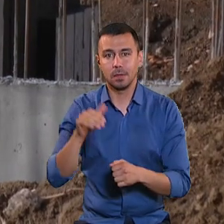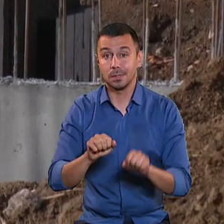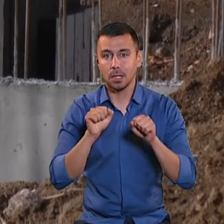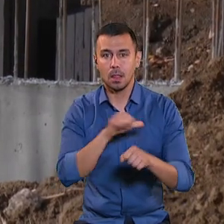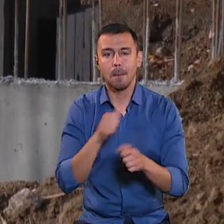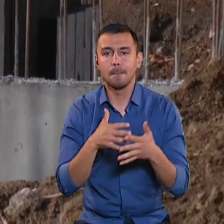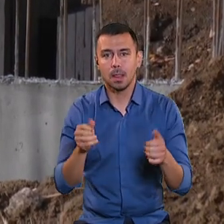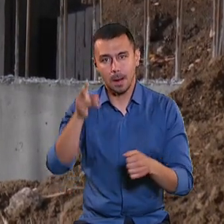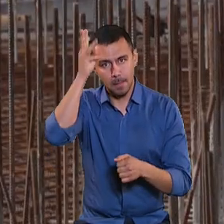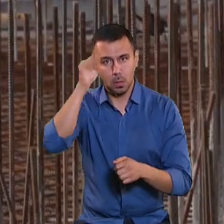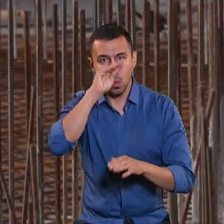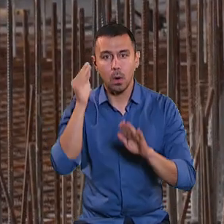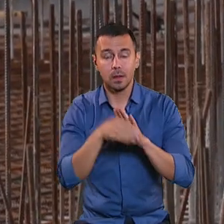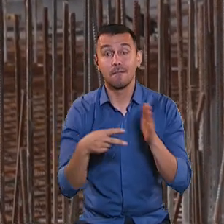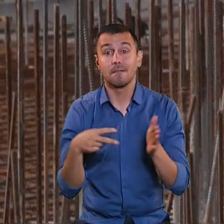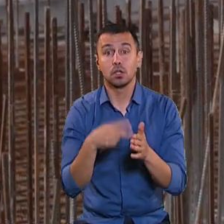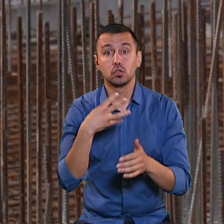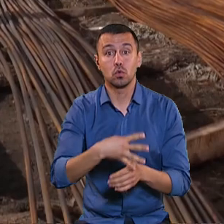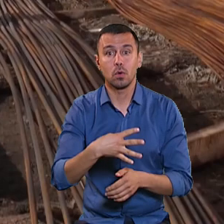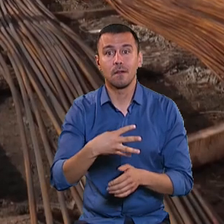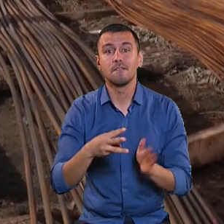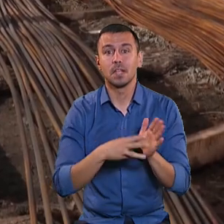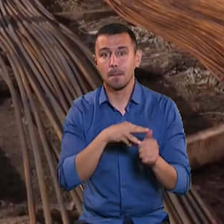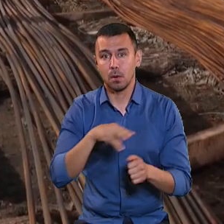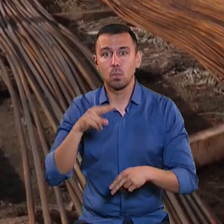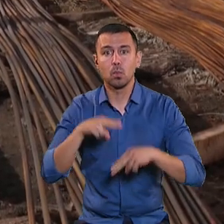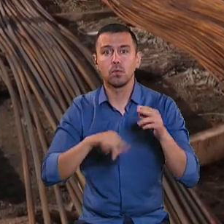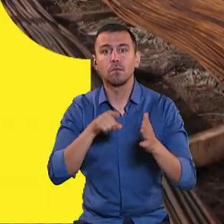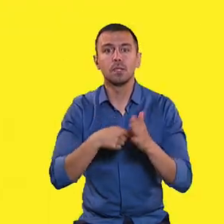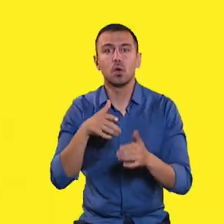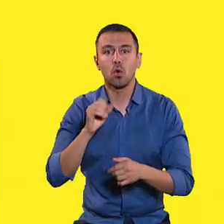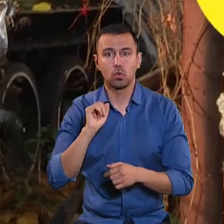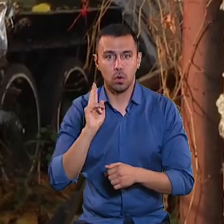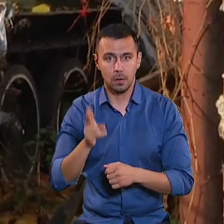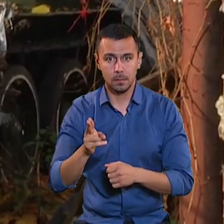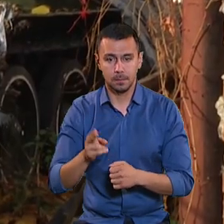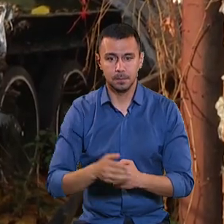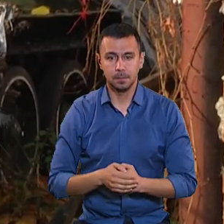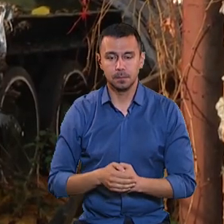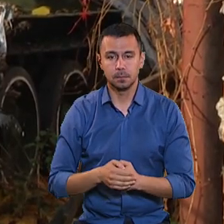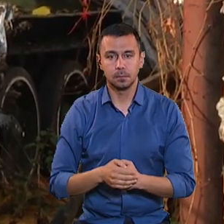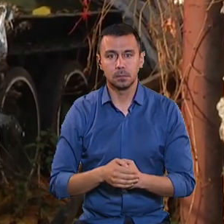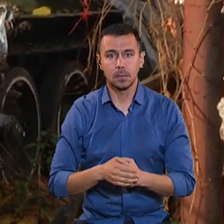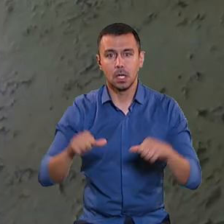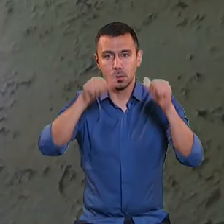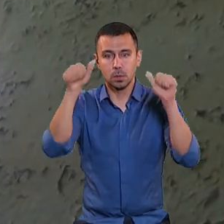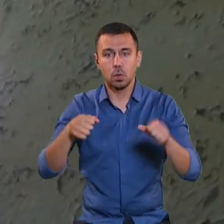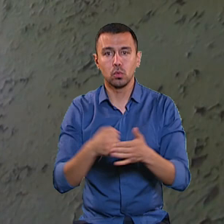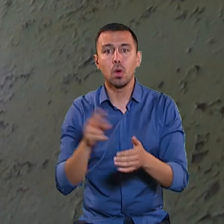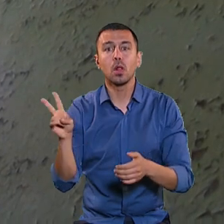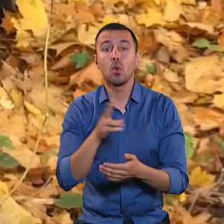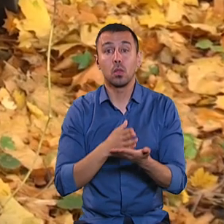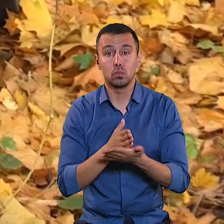найбільше на Хмельниччині укриття вартістю 48 мльні будують в Городку з постаменту до ритуальної